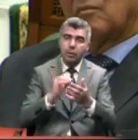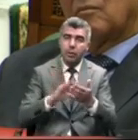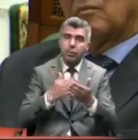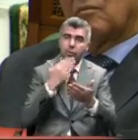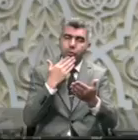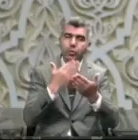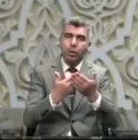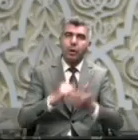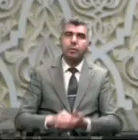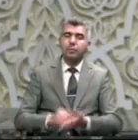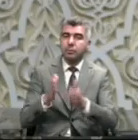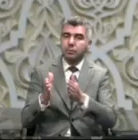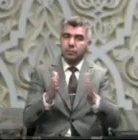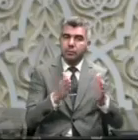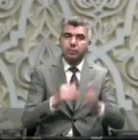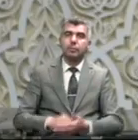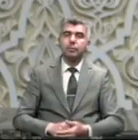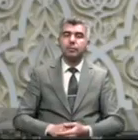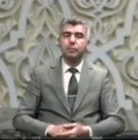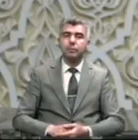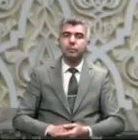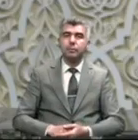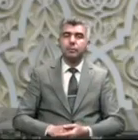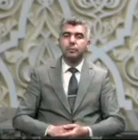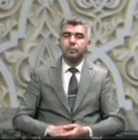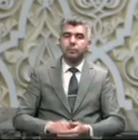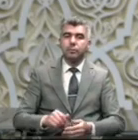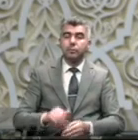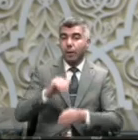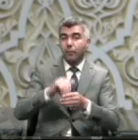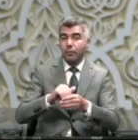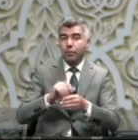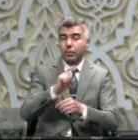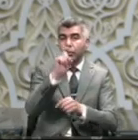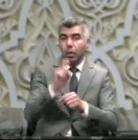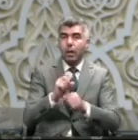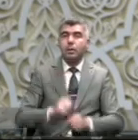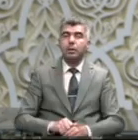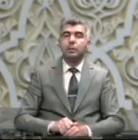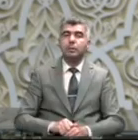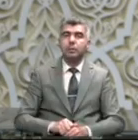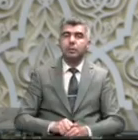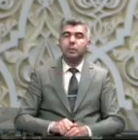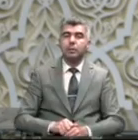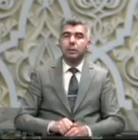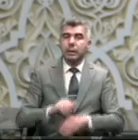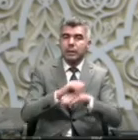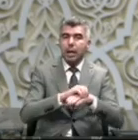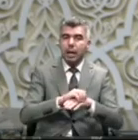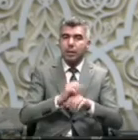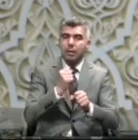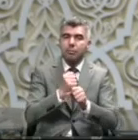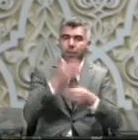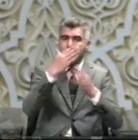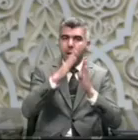وشكرا جزيلا شكرا السيد المستشار المحترم الكلمه الان لفريق الاتحاد الامن شغالين بالمغرب تفضلي السيده